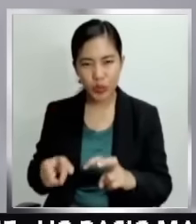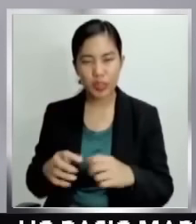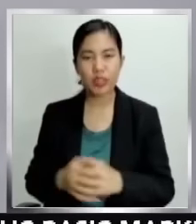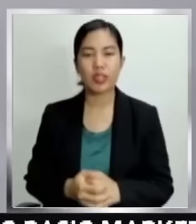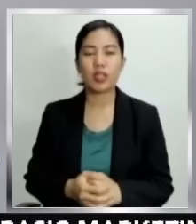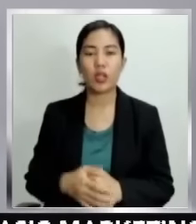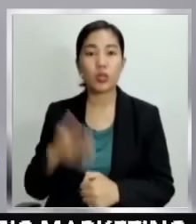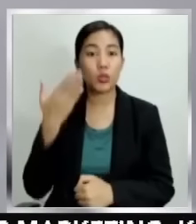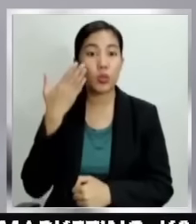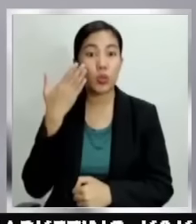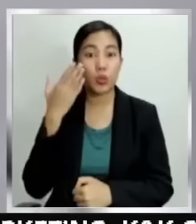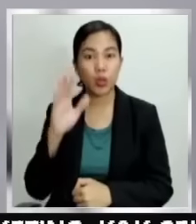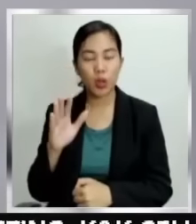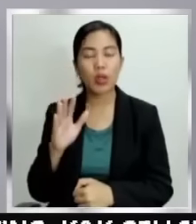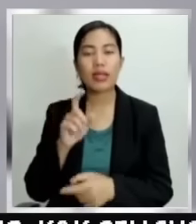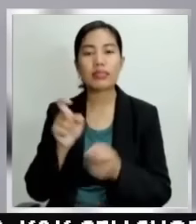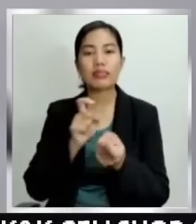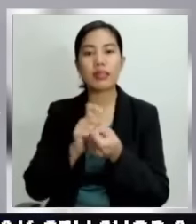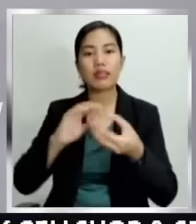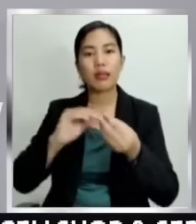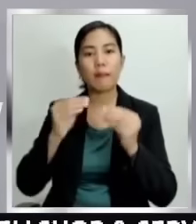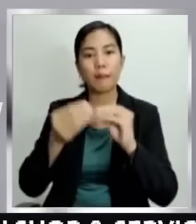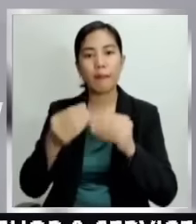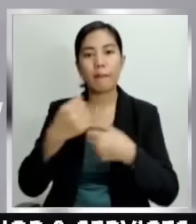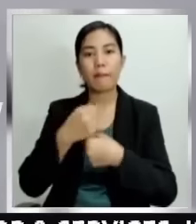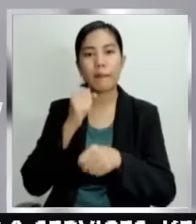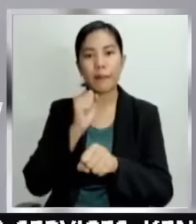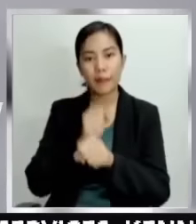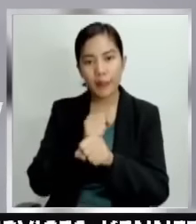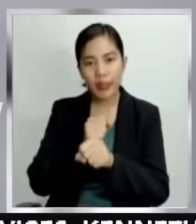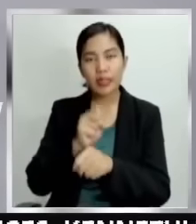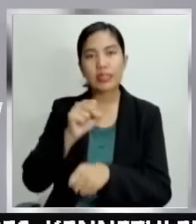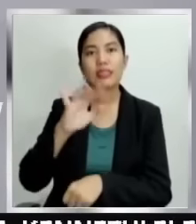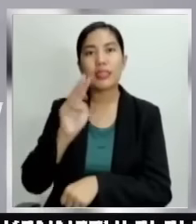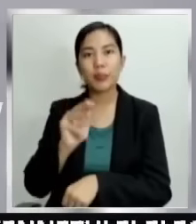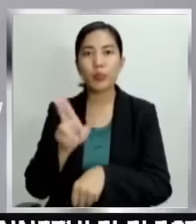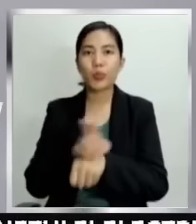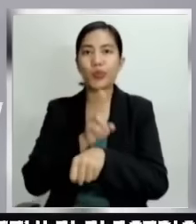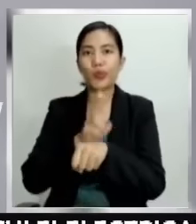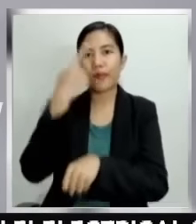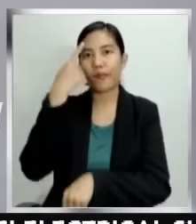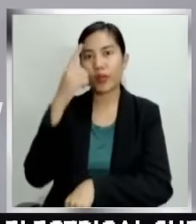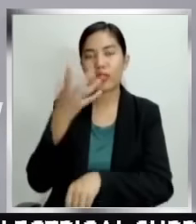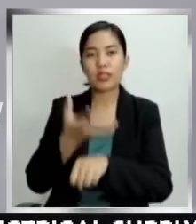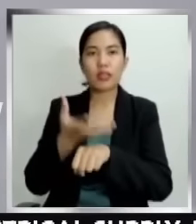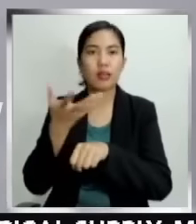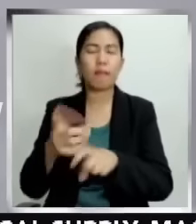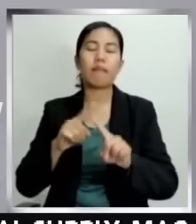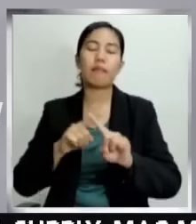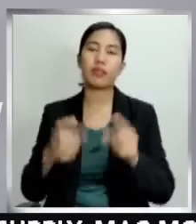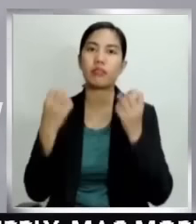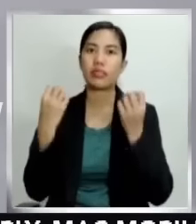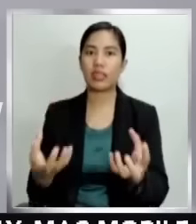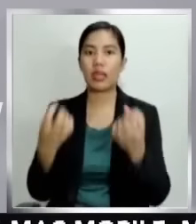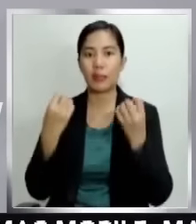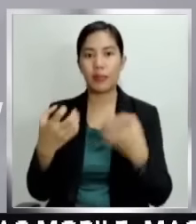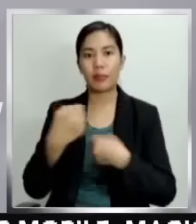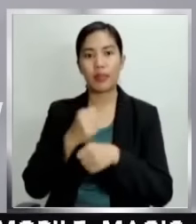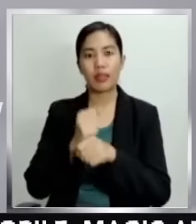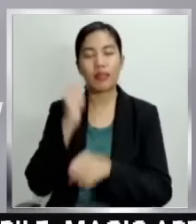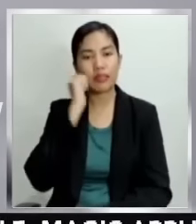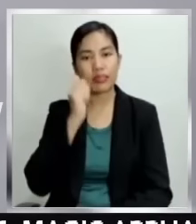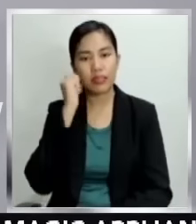nagagawang pre-registered SIM card na nagagamit sa iba't ibang klase ng scam. Pero libo-libo raw ang nagagawa araw-araw. Kaya payo ng mga otoridad